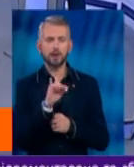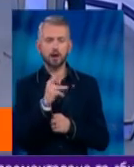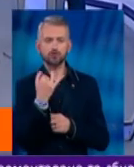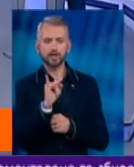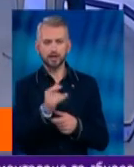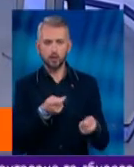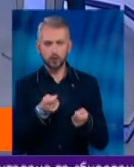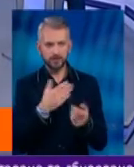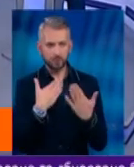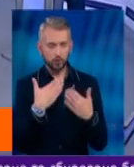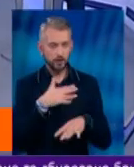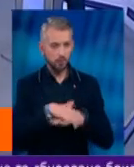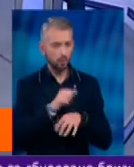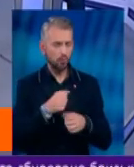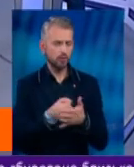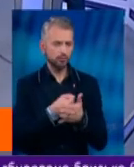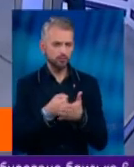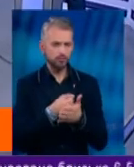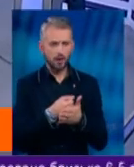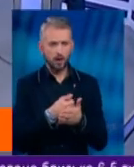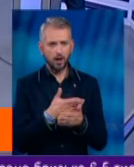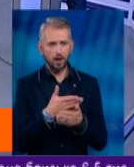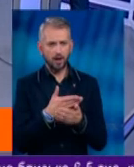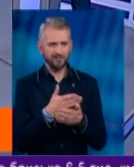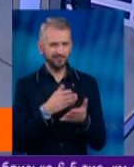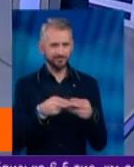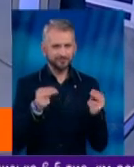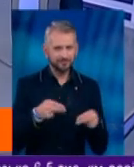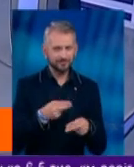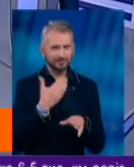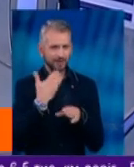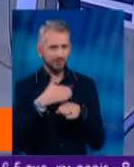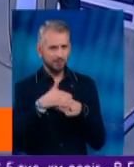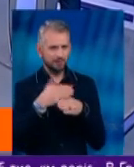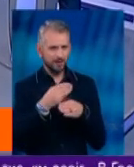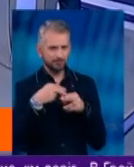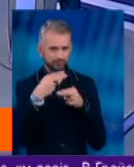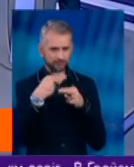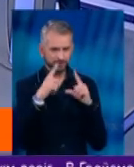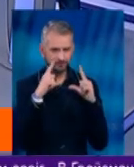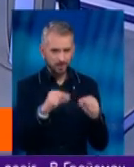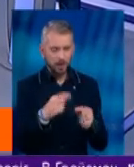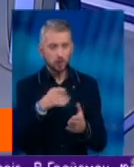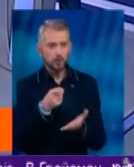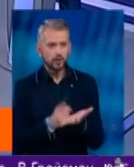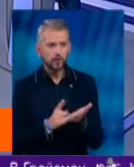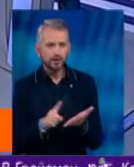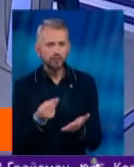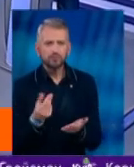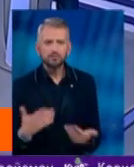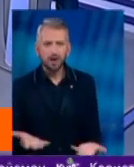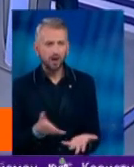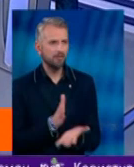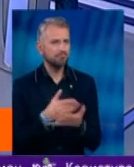спілкуванні з банком можете домагатись реструктуризації боргу. Якщо доведете, що ви не маєте звідки покрити цей борг, ні, і